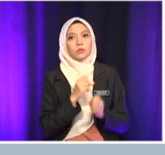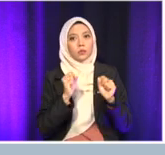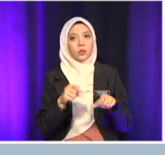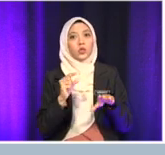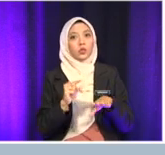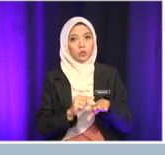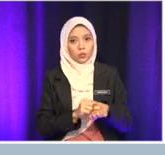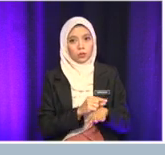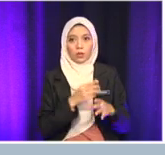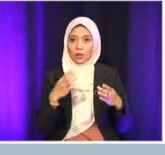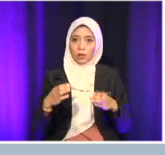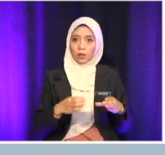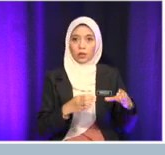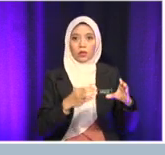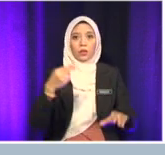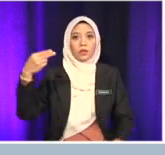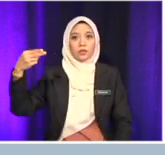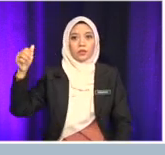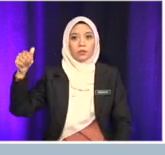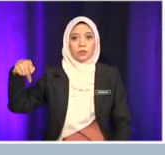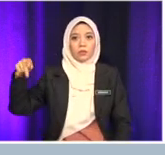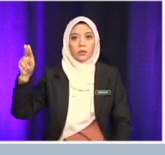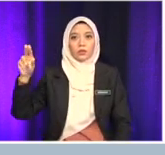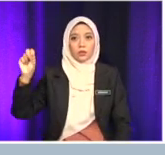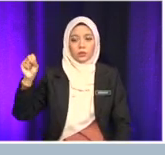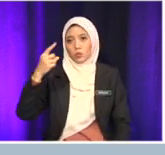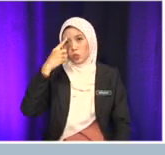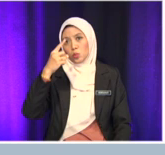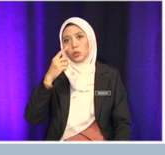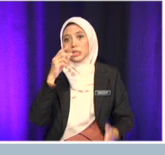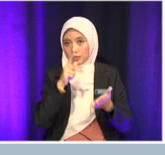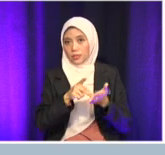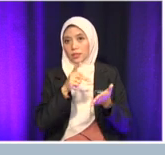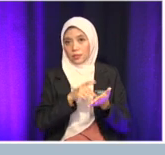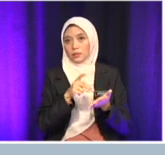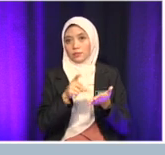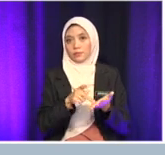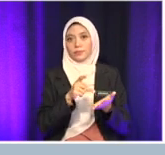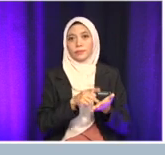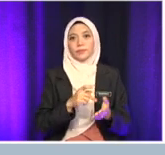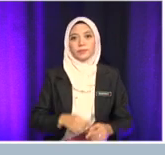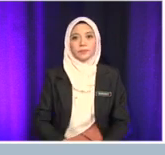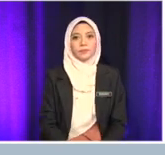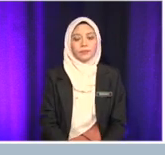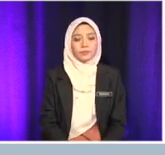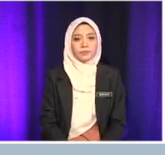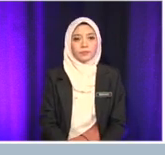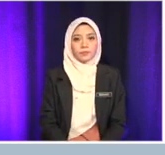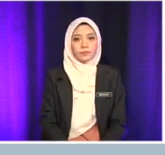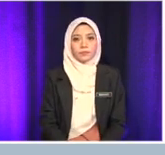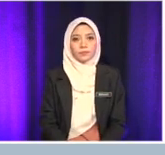kaidah penghapusan untuk mencari nilai x dengan y langkah yang pertama untuk menggunakan